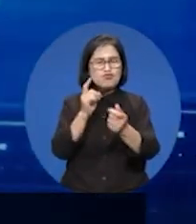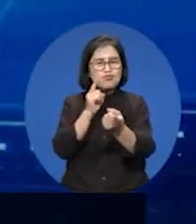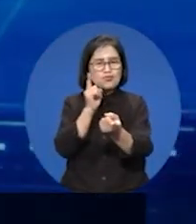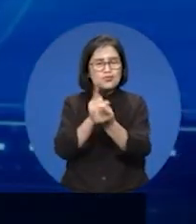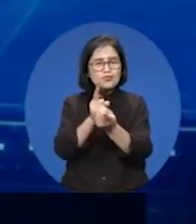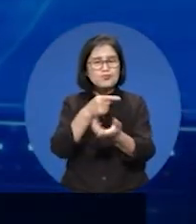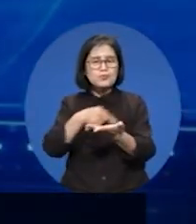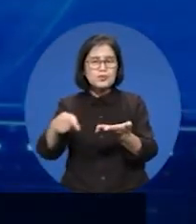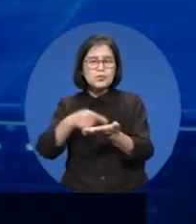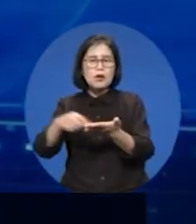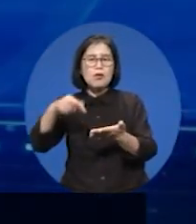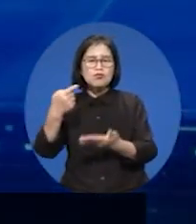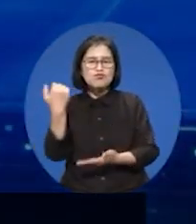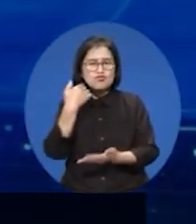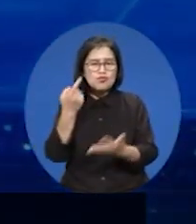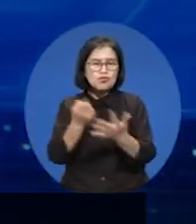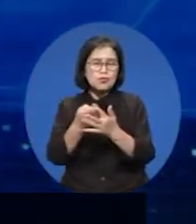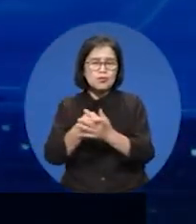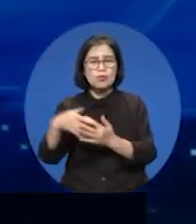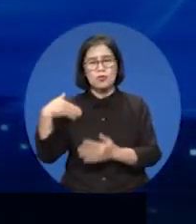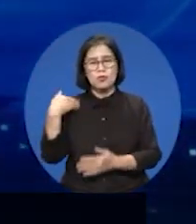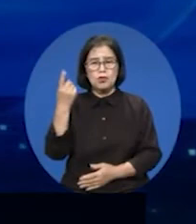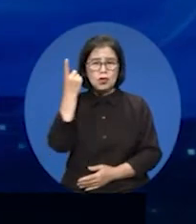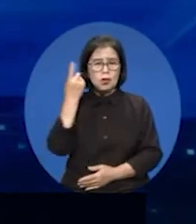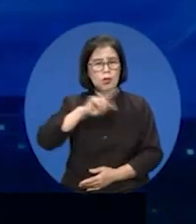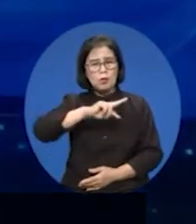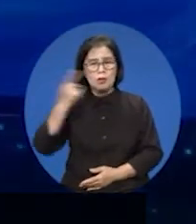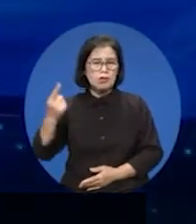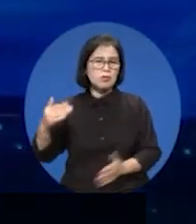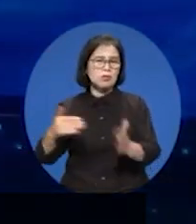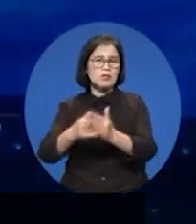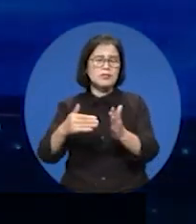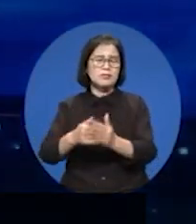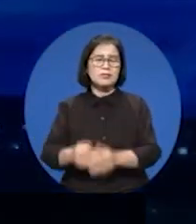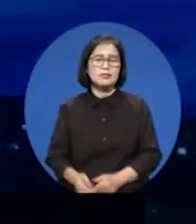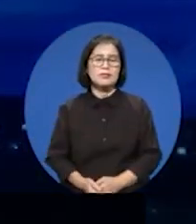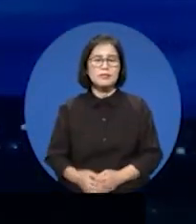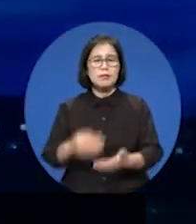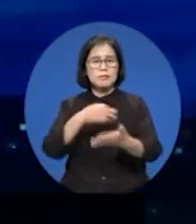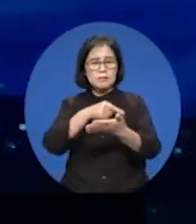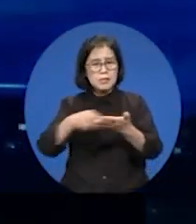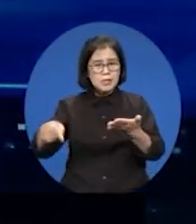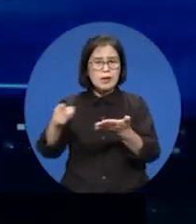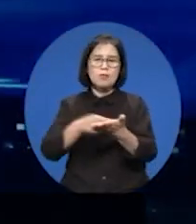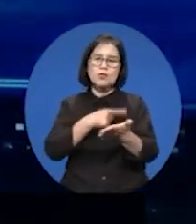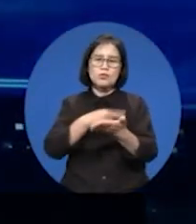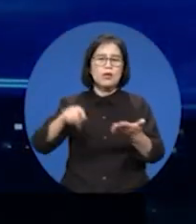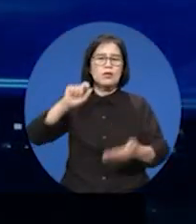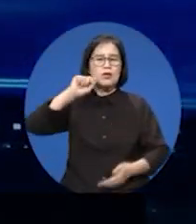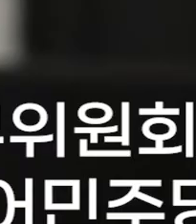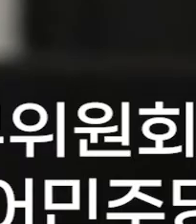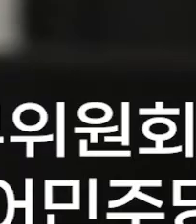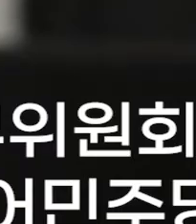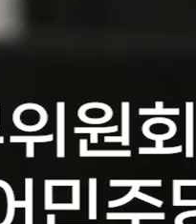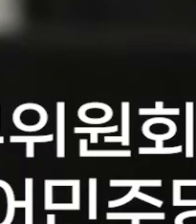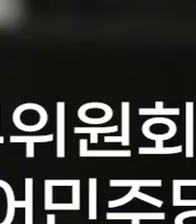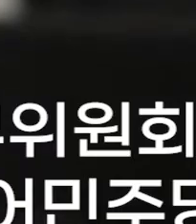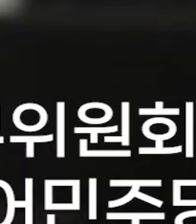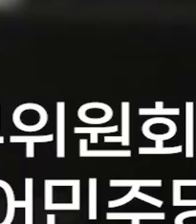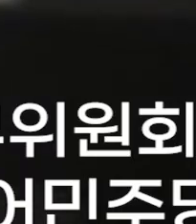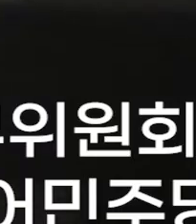입었다 하더라도 누구인지 알 수도 없고 전화번호 바꾸면 그만입니다. 그렇기 때문에 피해 보상에 상당히 좀 어려운 걸로 알고 있는데